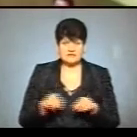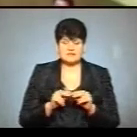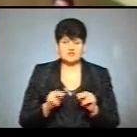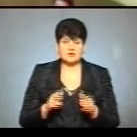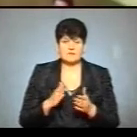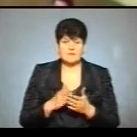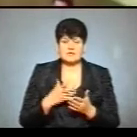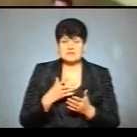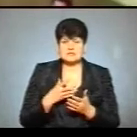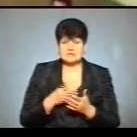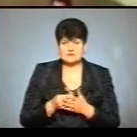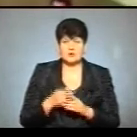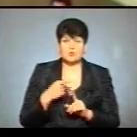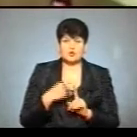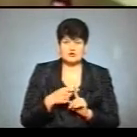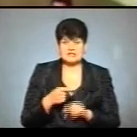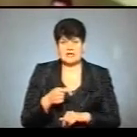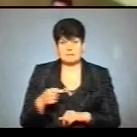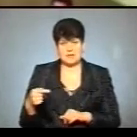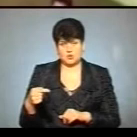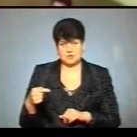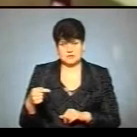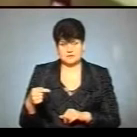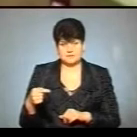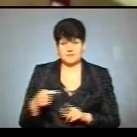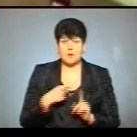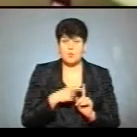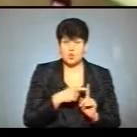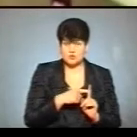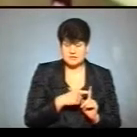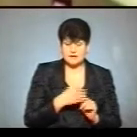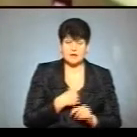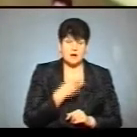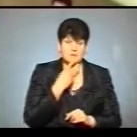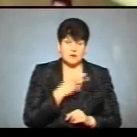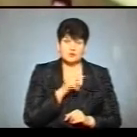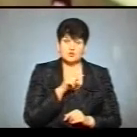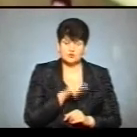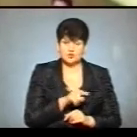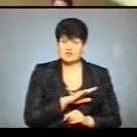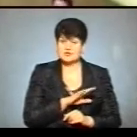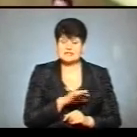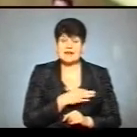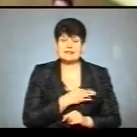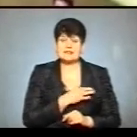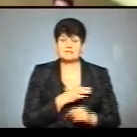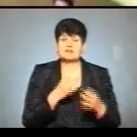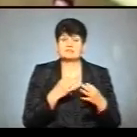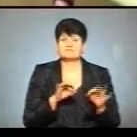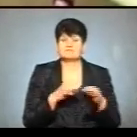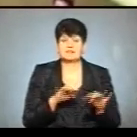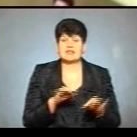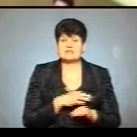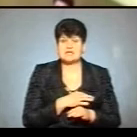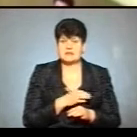має свої плюси і свої мінуси. Плюси, я вбачаю, в тому, що це незалежне оцінювання.